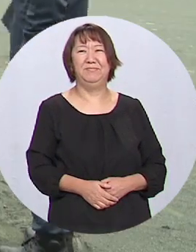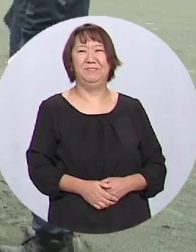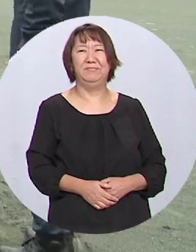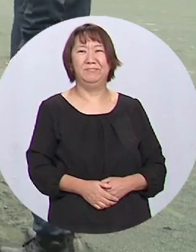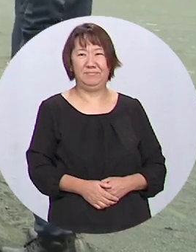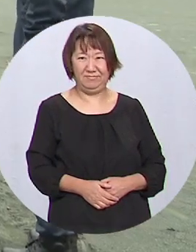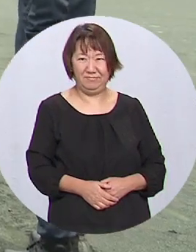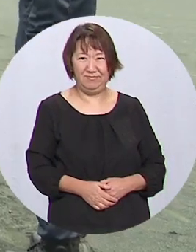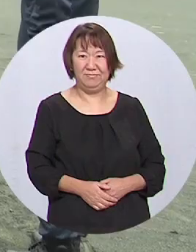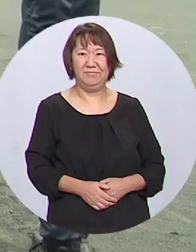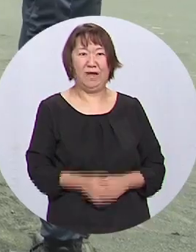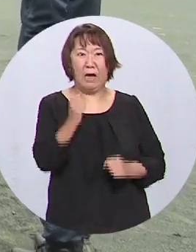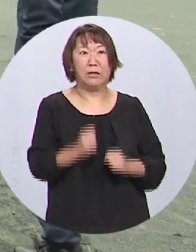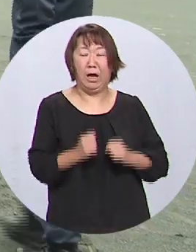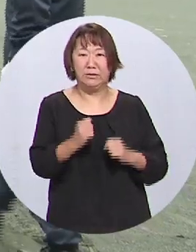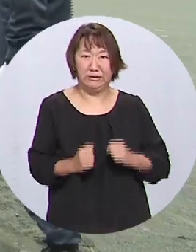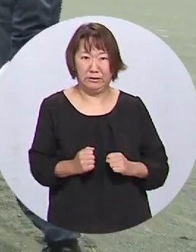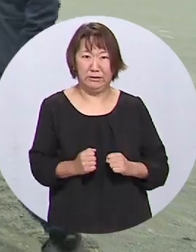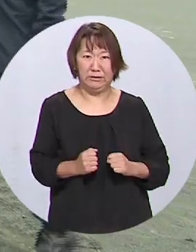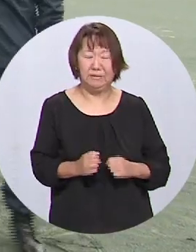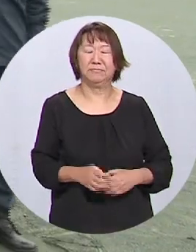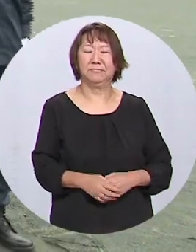吐きやーす、